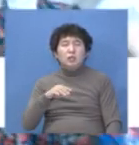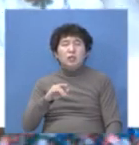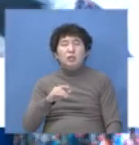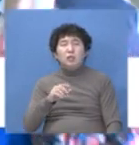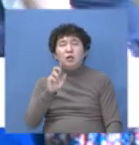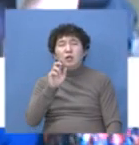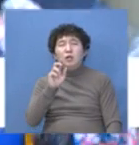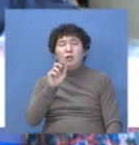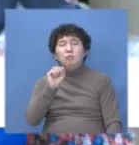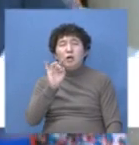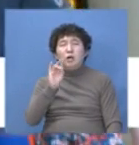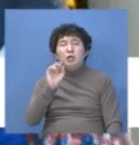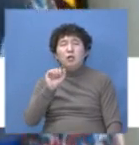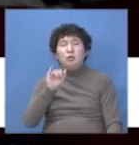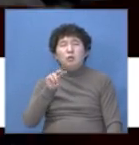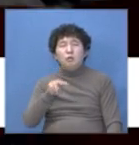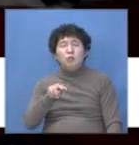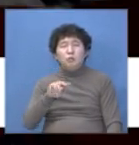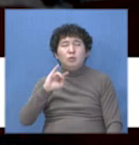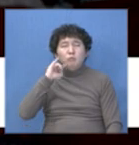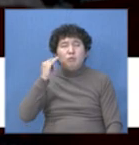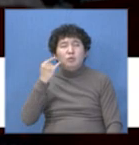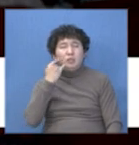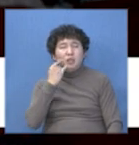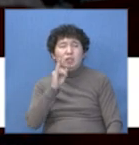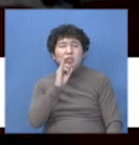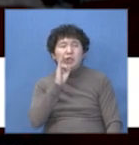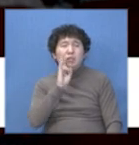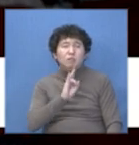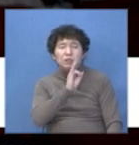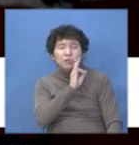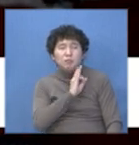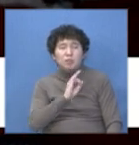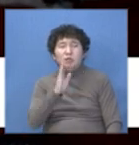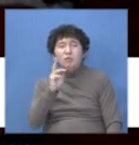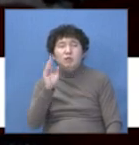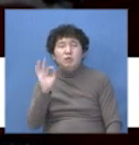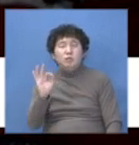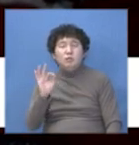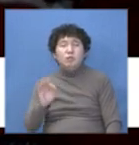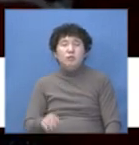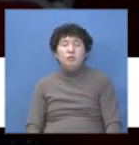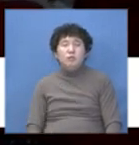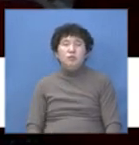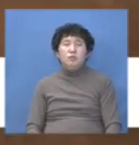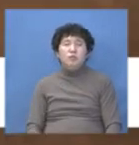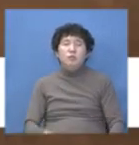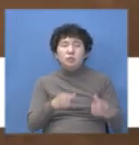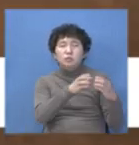Новосибирск, Таулы Алтай, Алматы, Павлодар қалаларынан және Шығыс Қазақстан облысының аудандарынан шығармашылық ұжымдар барынша